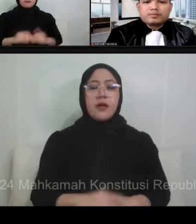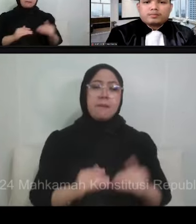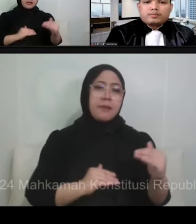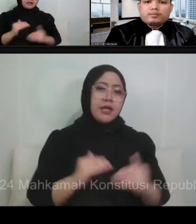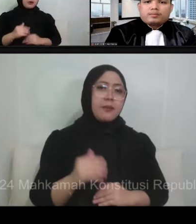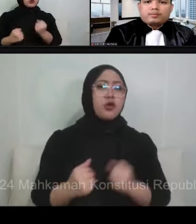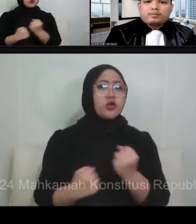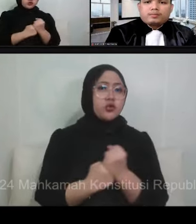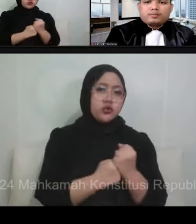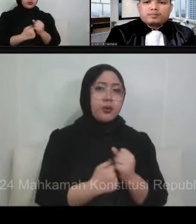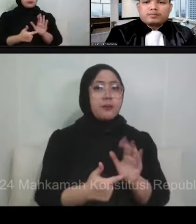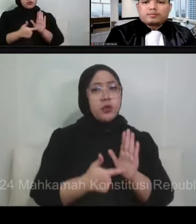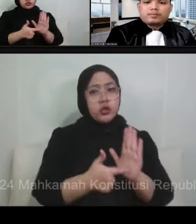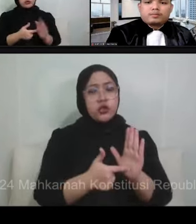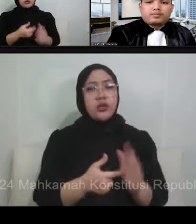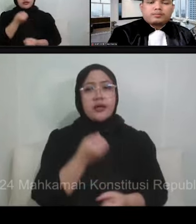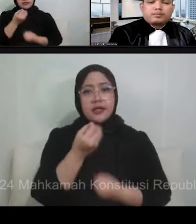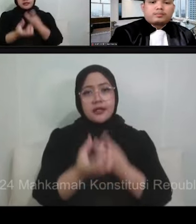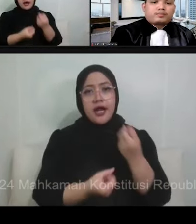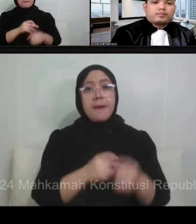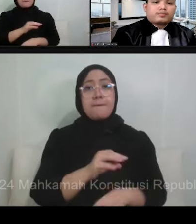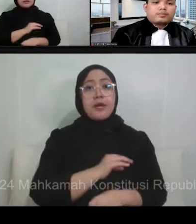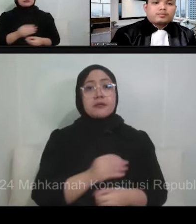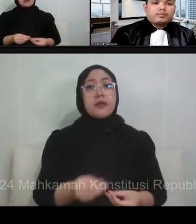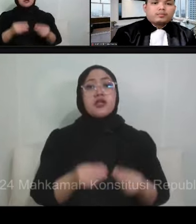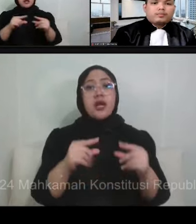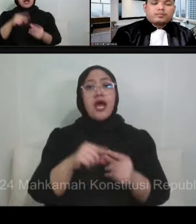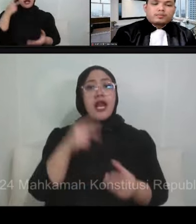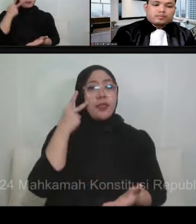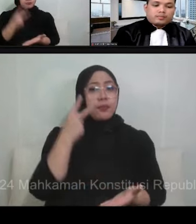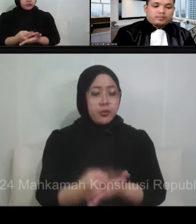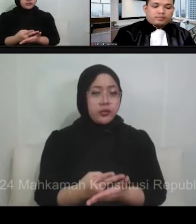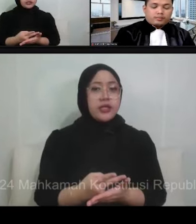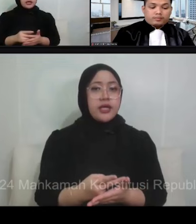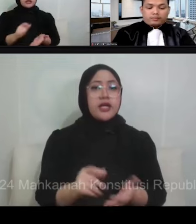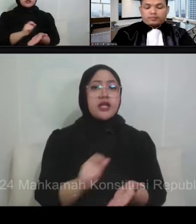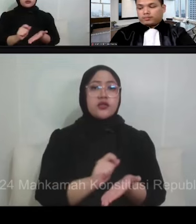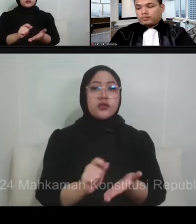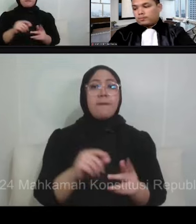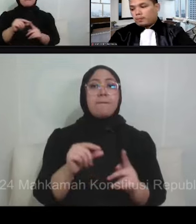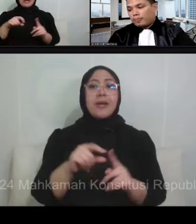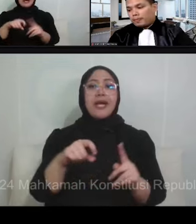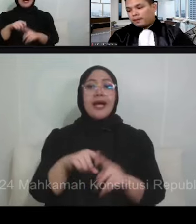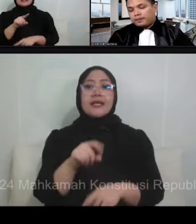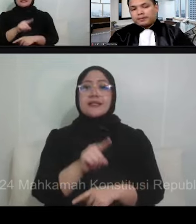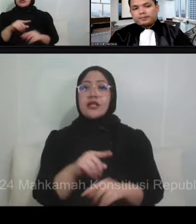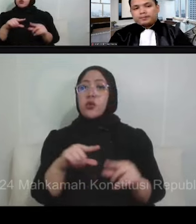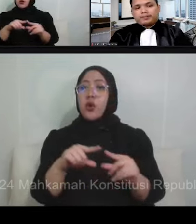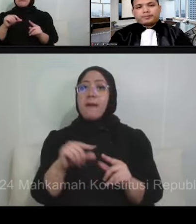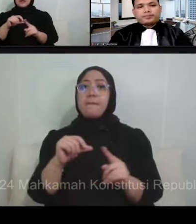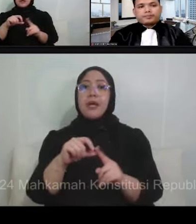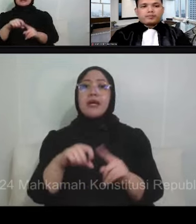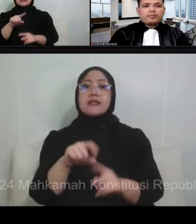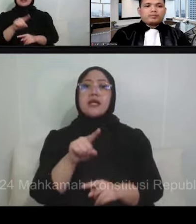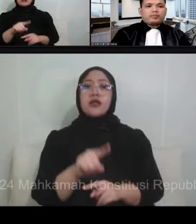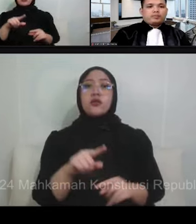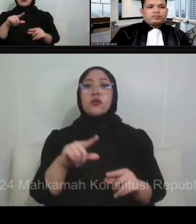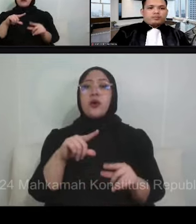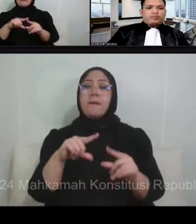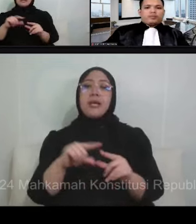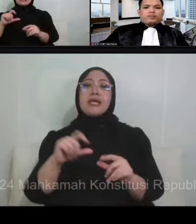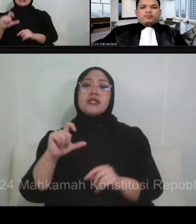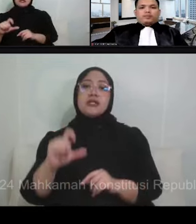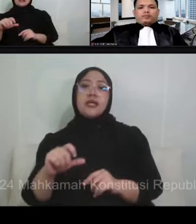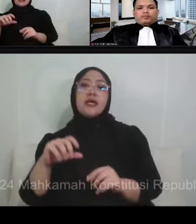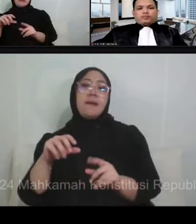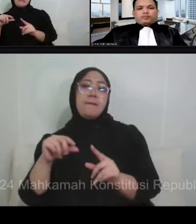membuktikan keterang yang presiden telah mengajukan alat bukti surat dan atau tulisan yang diberi tanda bukti pk1a pk1b pk1c dan pk2